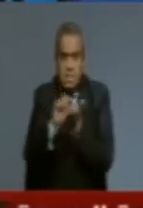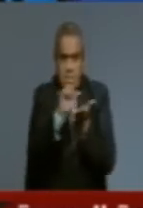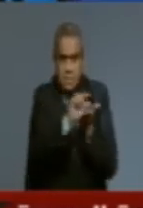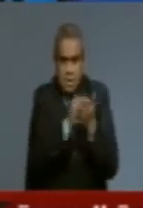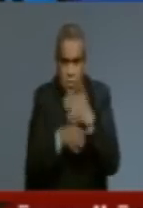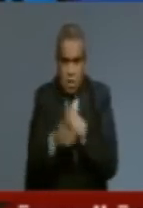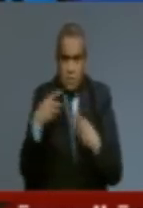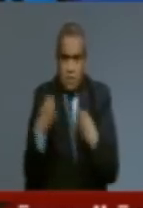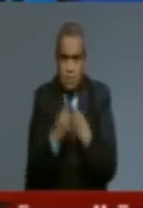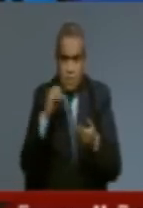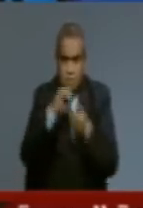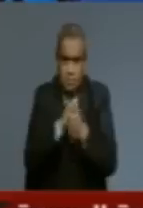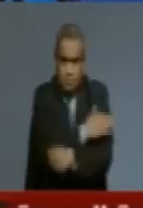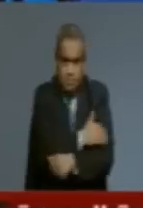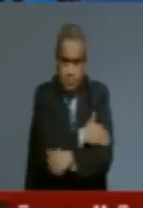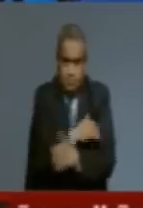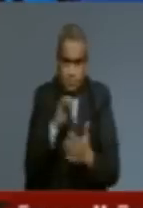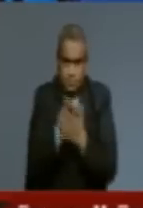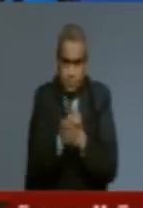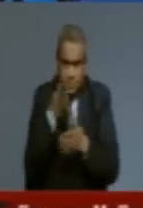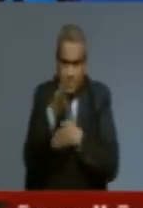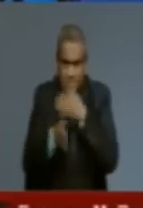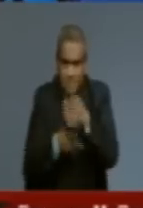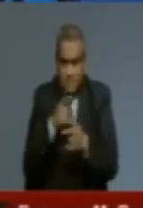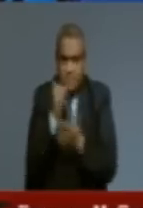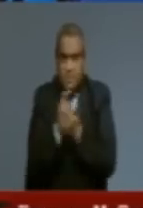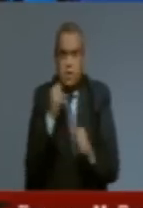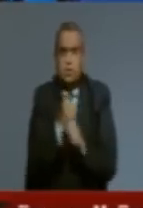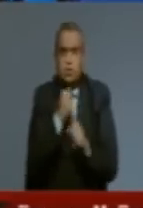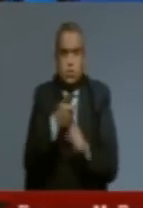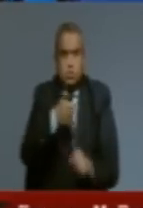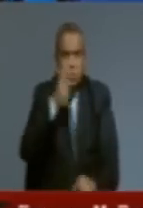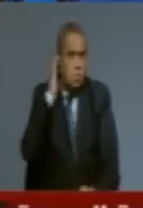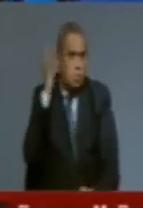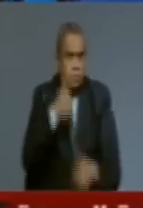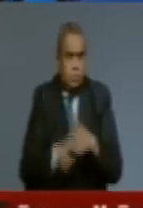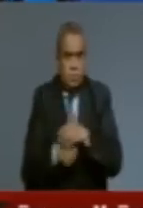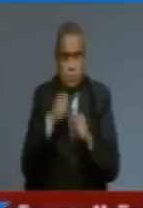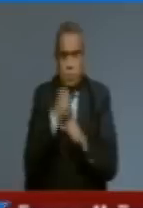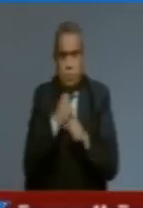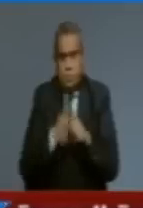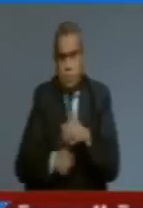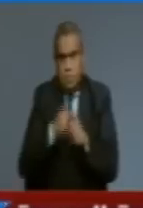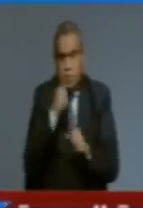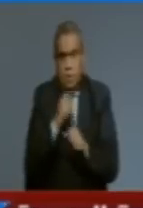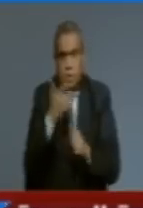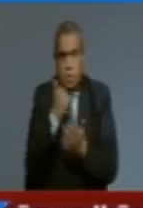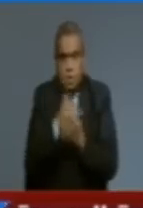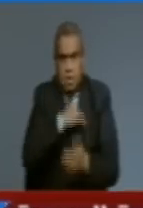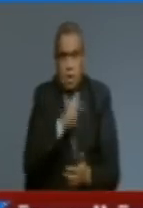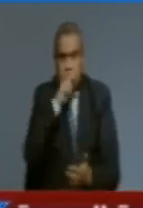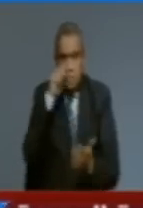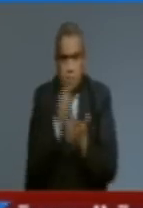ستصبح اللاعبين ذوي مكانة وكلمة حاسمة في